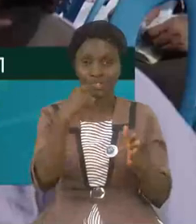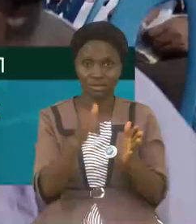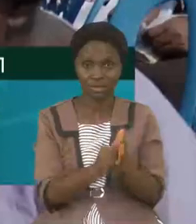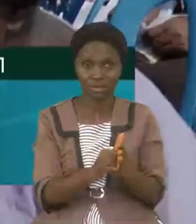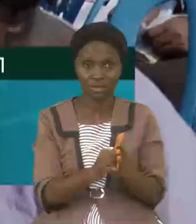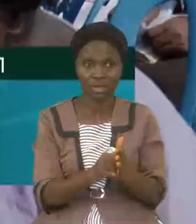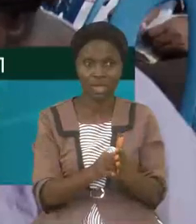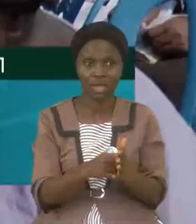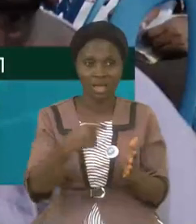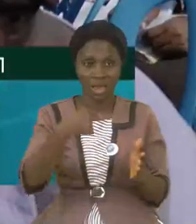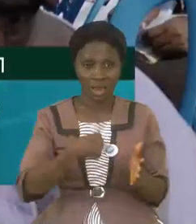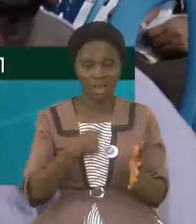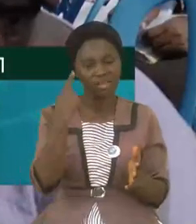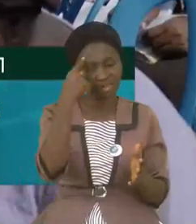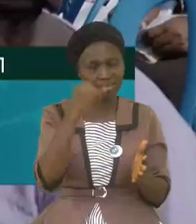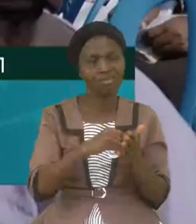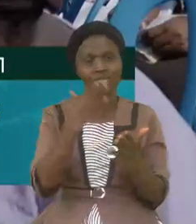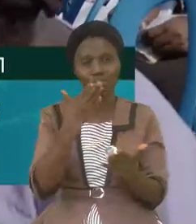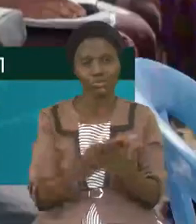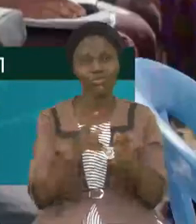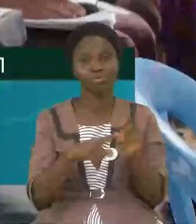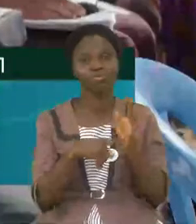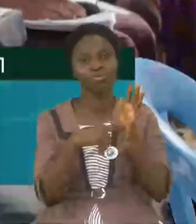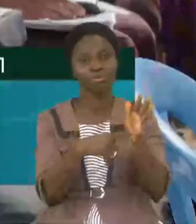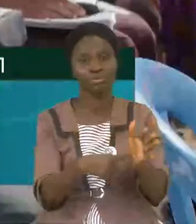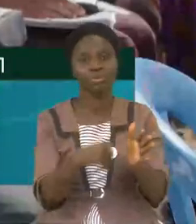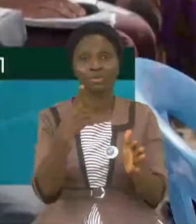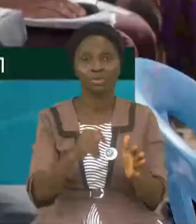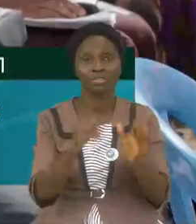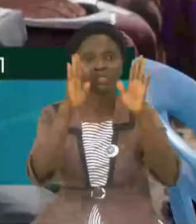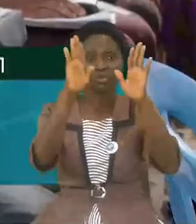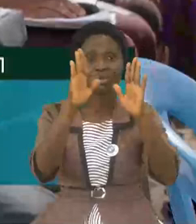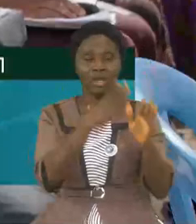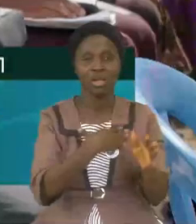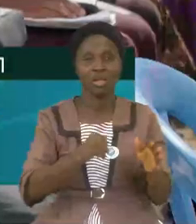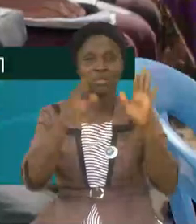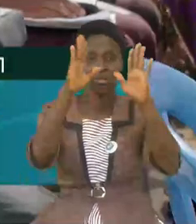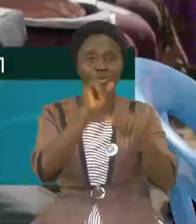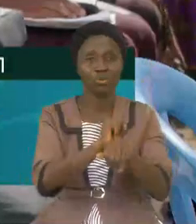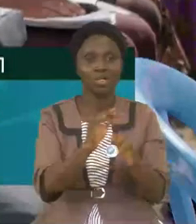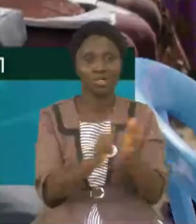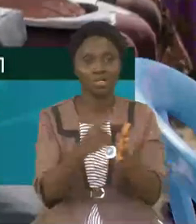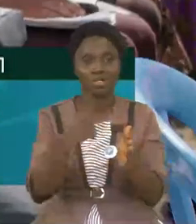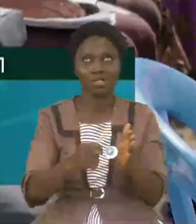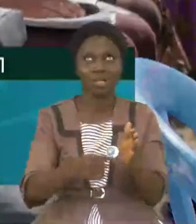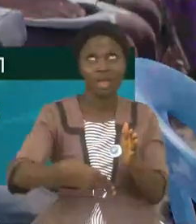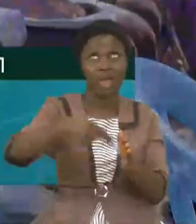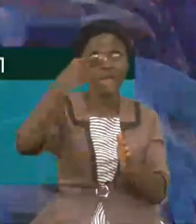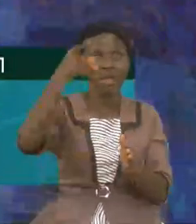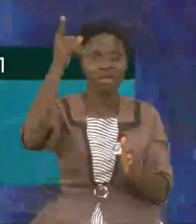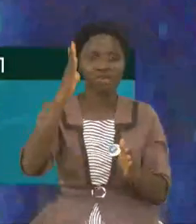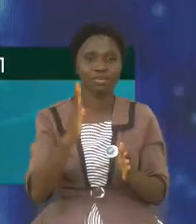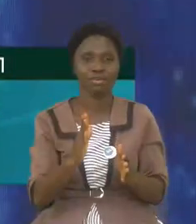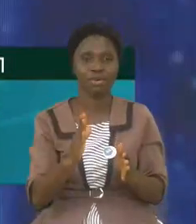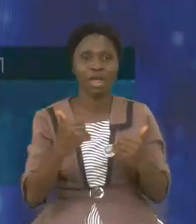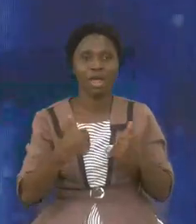abondance. Verset 2 maintenant, verset 2 qui dit, il m'a semblé bon de